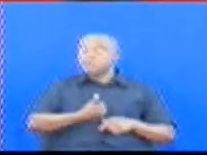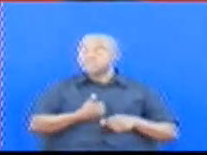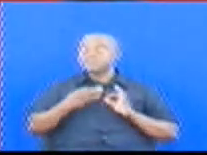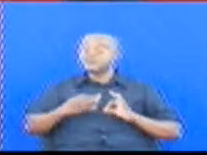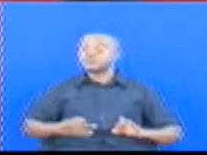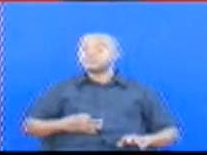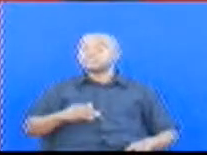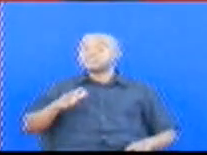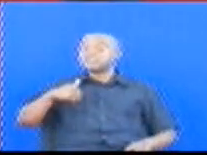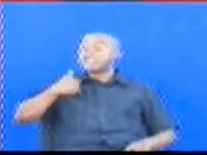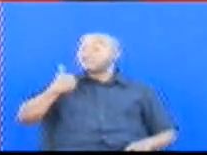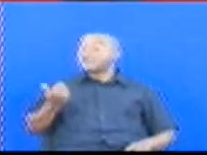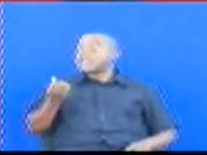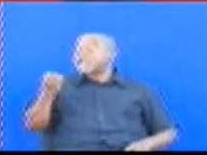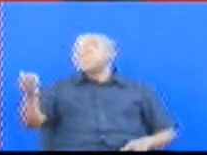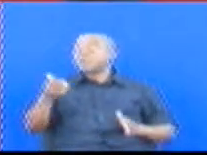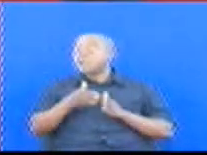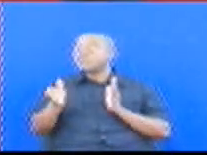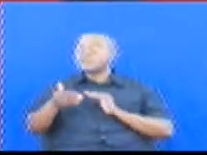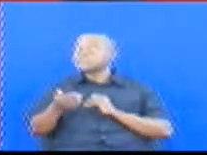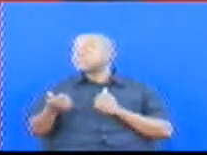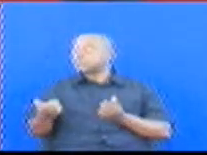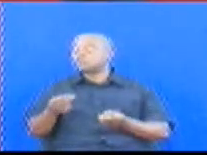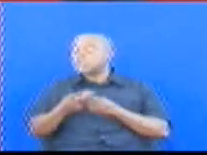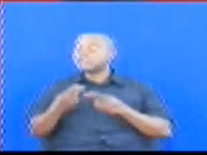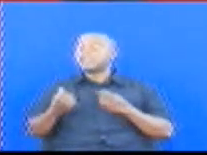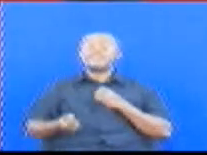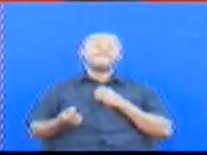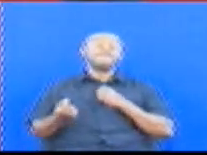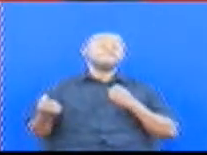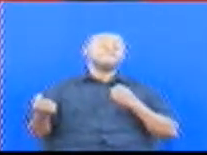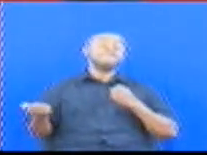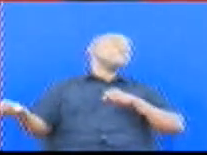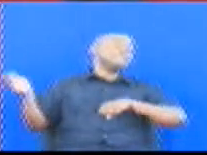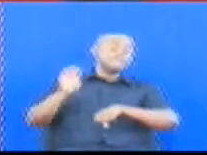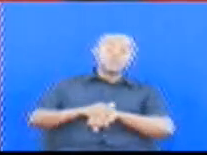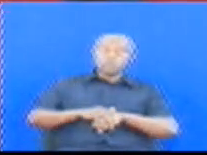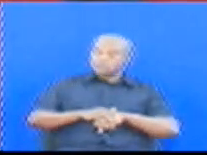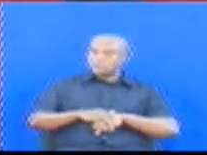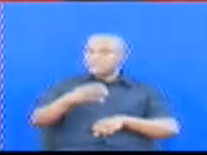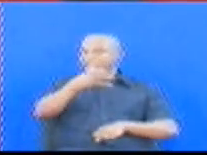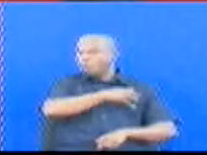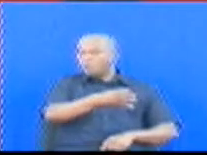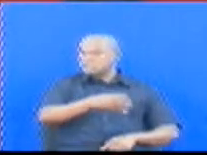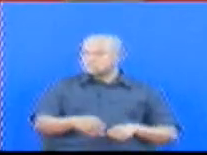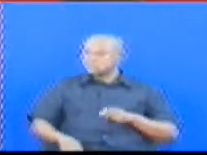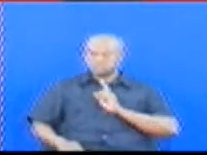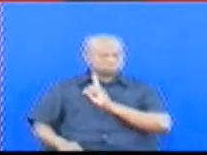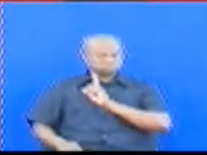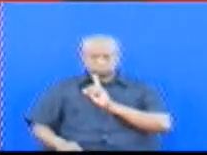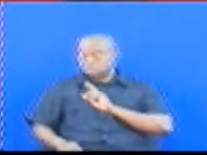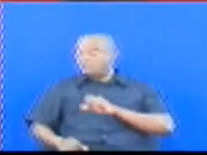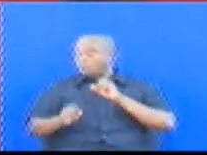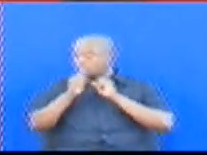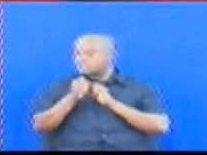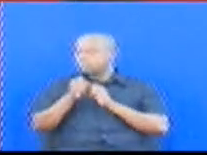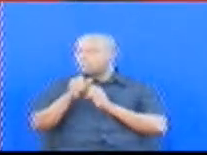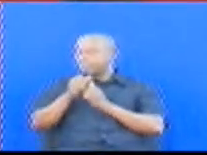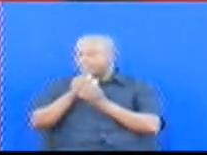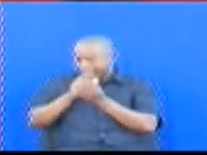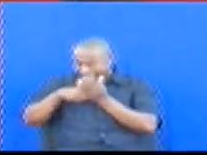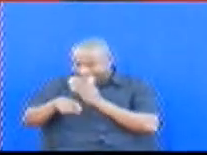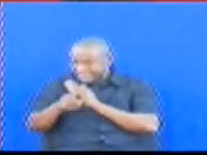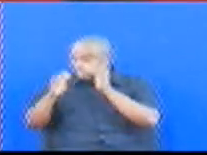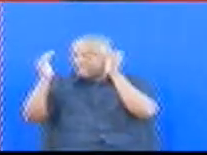basi anapewa daktari bingwa na waziri na badala ya kupita kwenye mfumo sahihi wa kitaaluma ambao